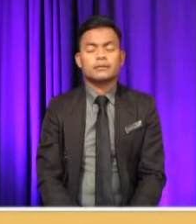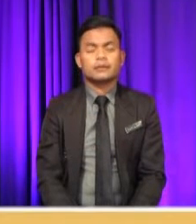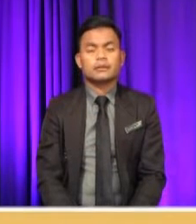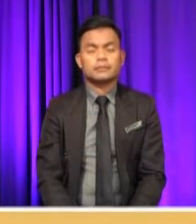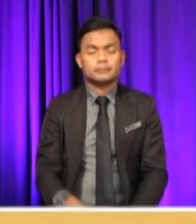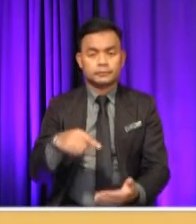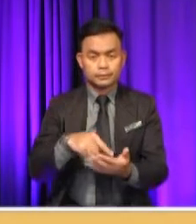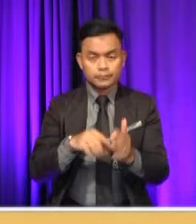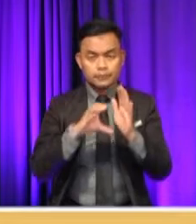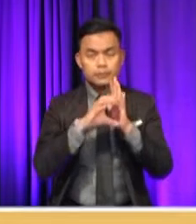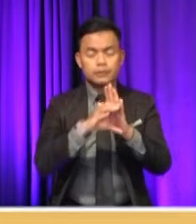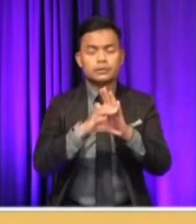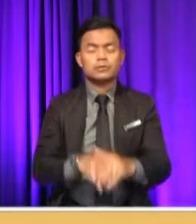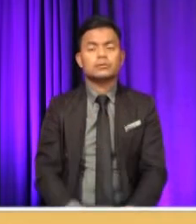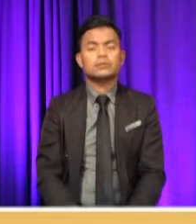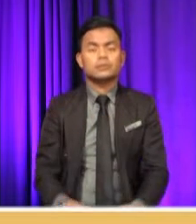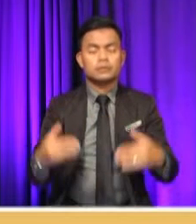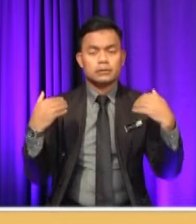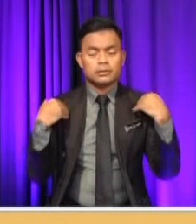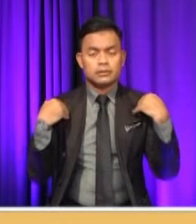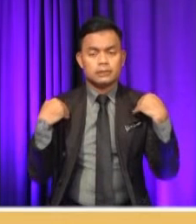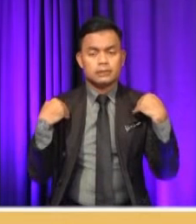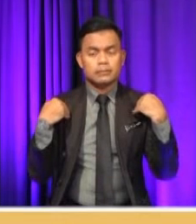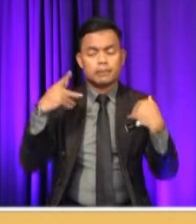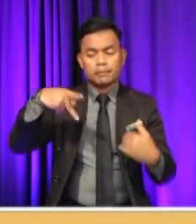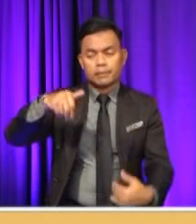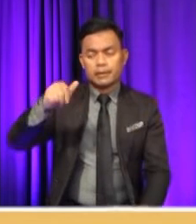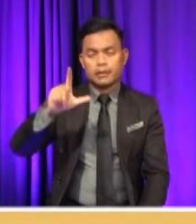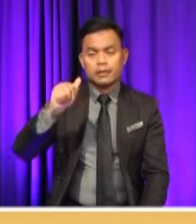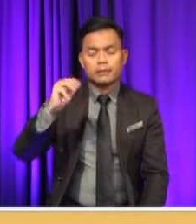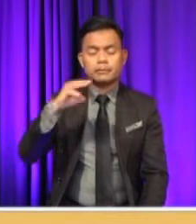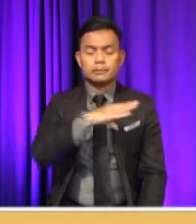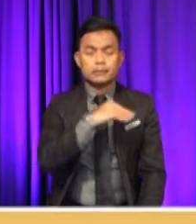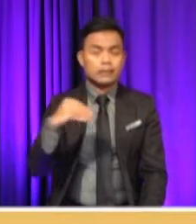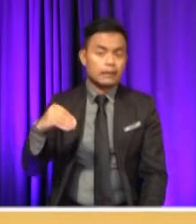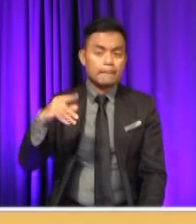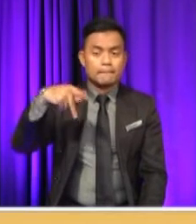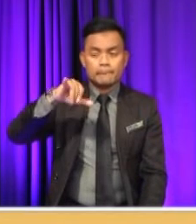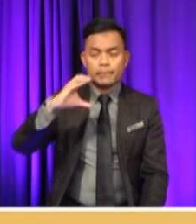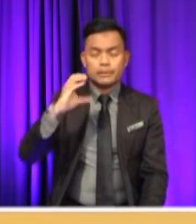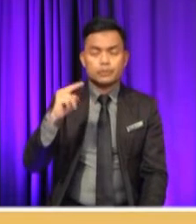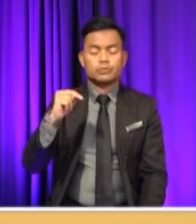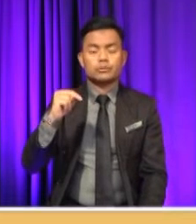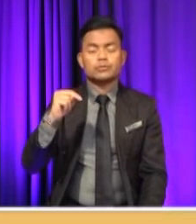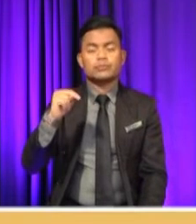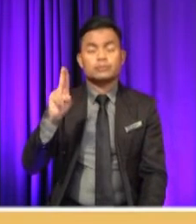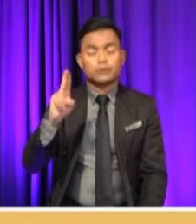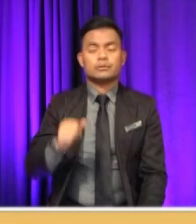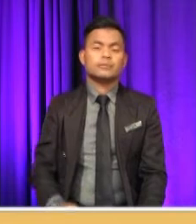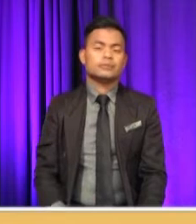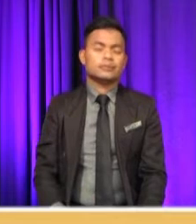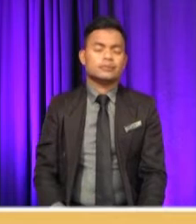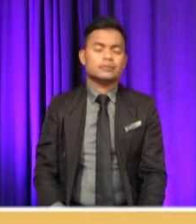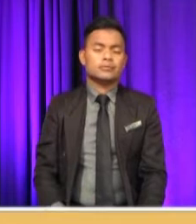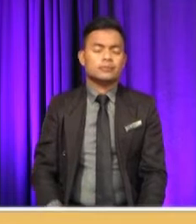contoh penyambung Kita ada palam dengan bicu, male dengan female. Okey, nak sambungkan arus elektrik, kita kena